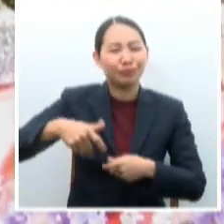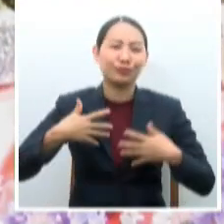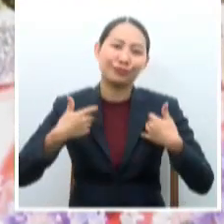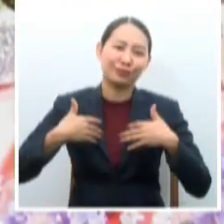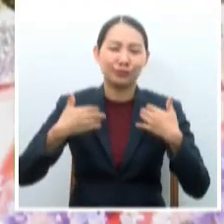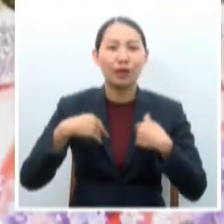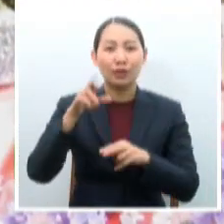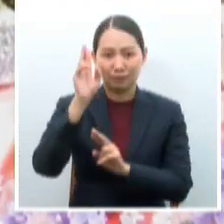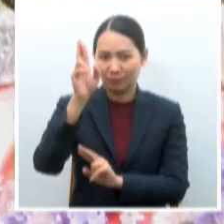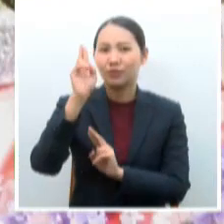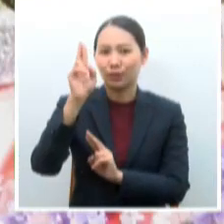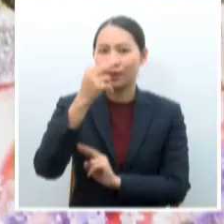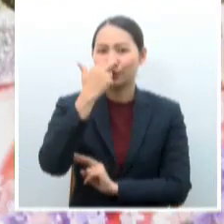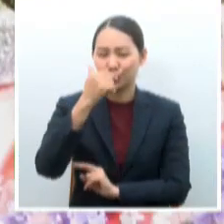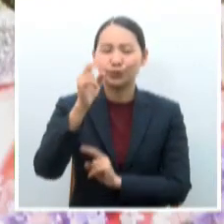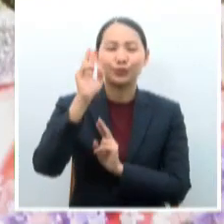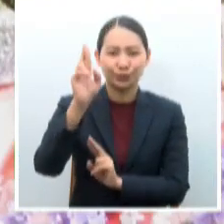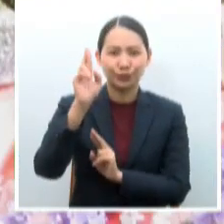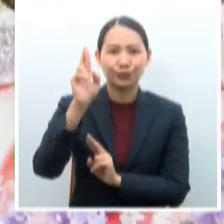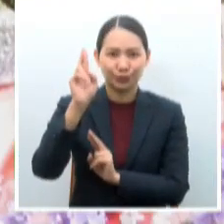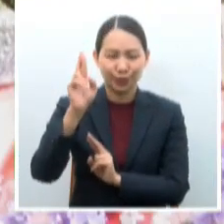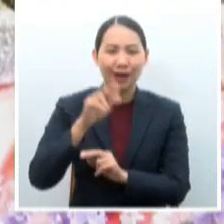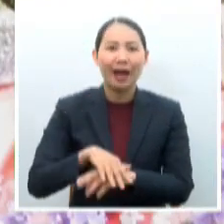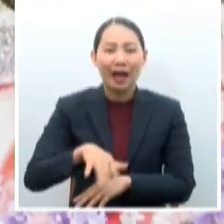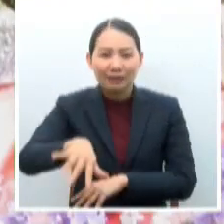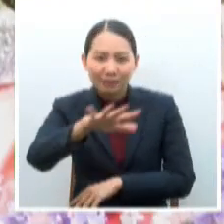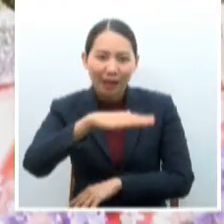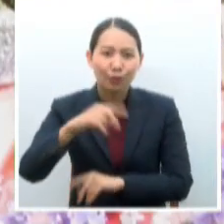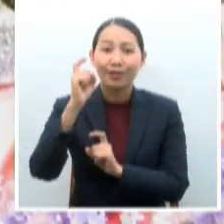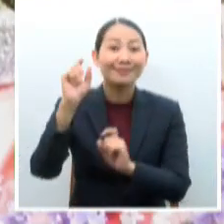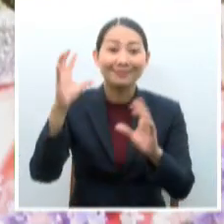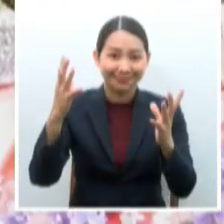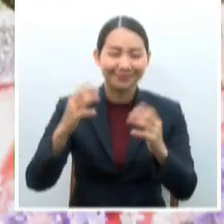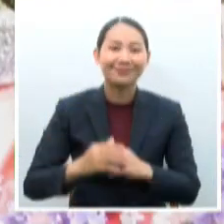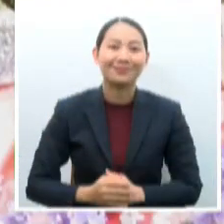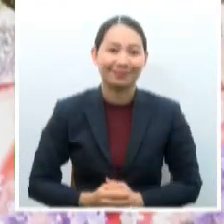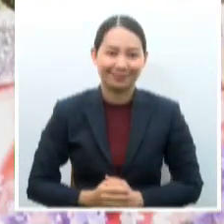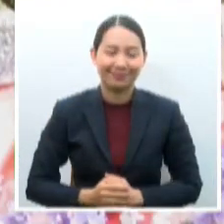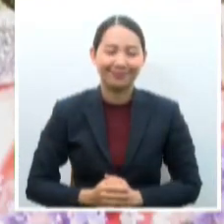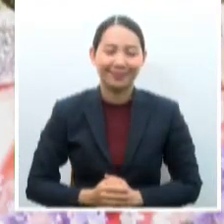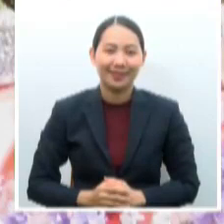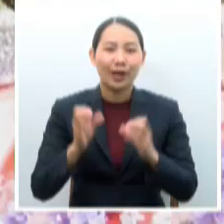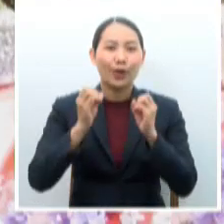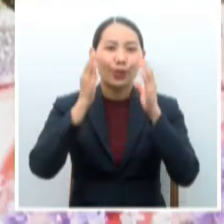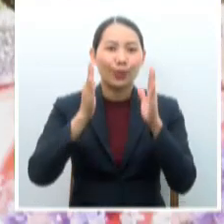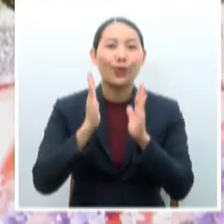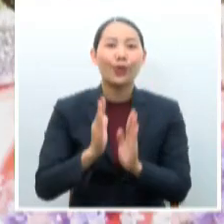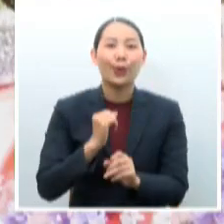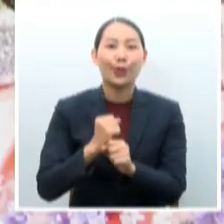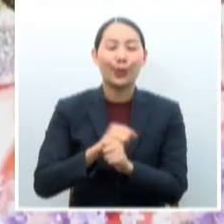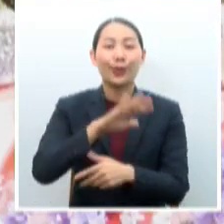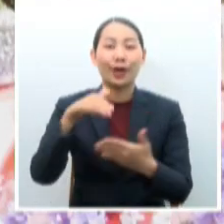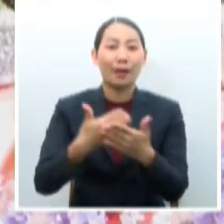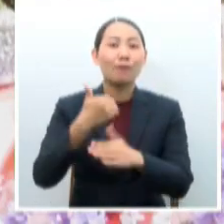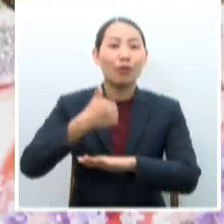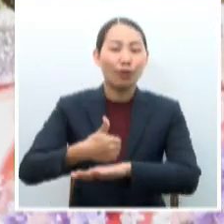วังให้ลูกๆทุกคนของเรามีความปลอดภัยนะครับรวมทั้งข้าราชการครูและบุคลากรทางการศึกษาผู้บริหารสถานศึกษาทั้งหม